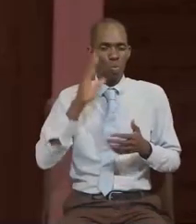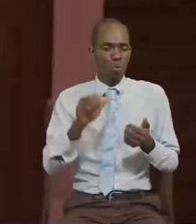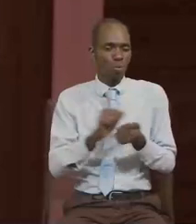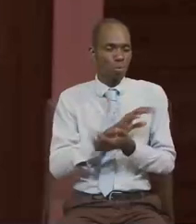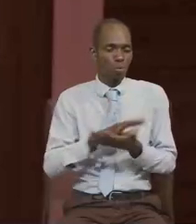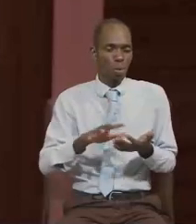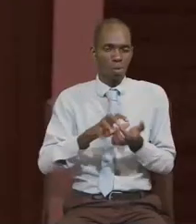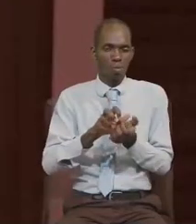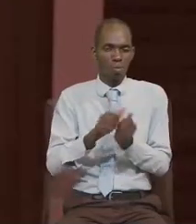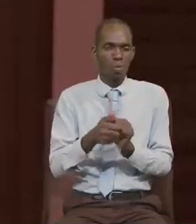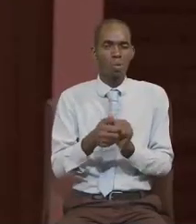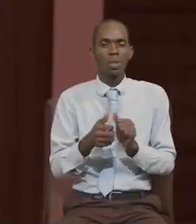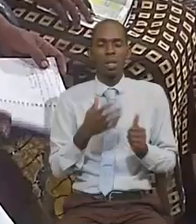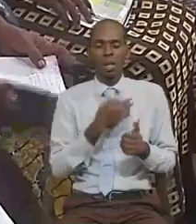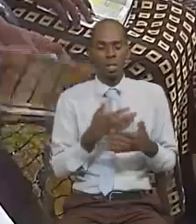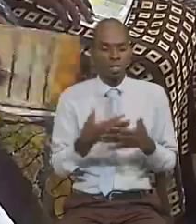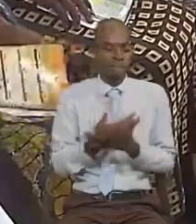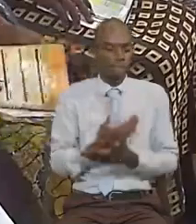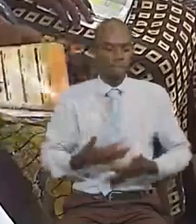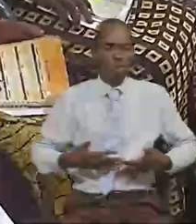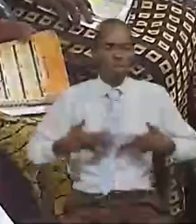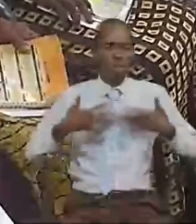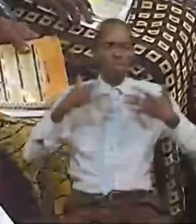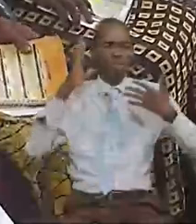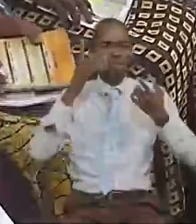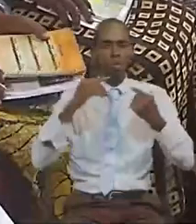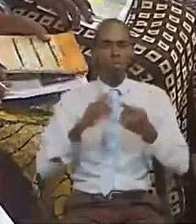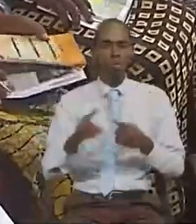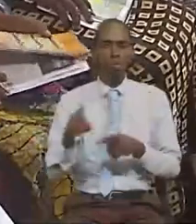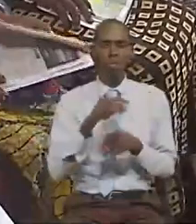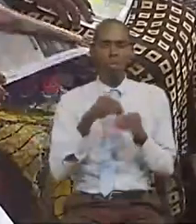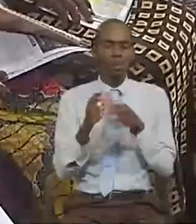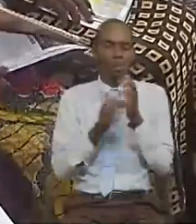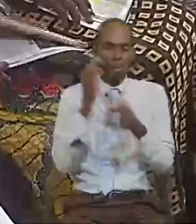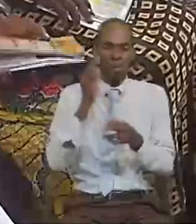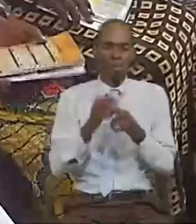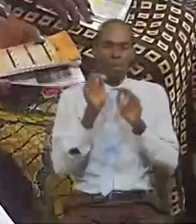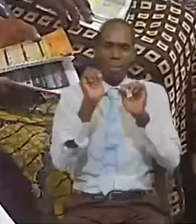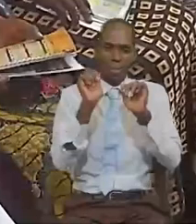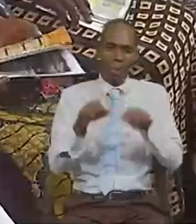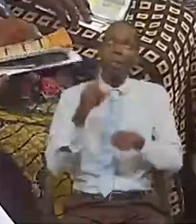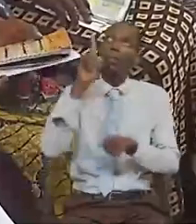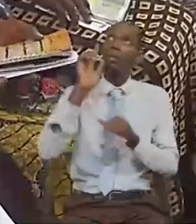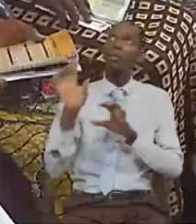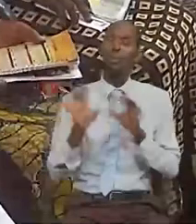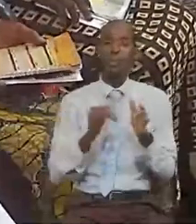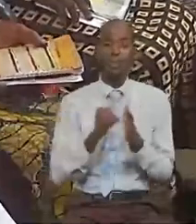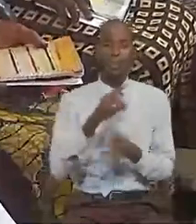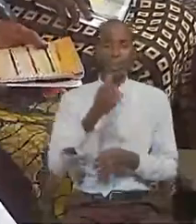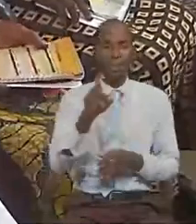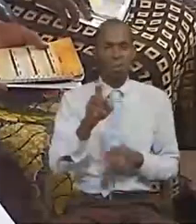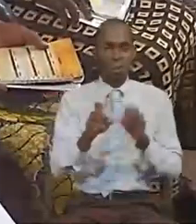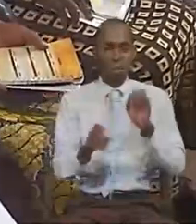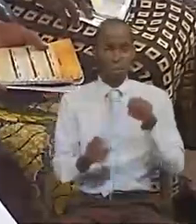viendra pour toi au nom de Jésus. Est-ce qu'il peut le faire? Voyons Hébreux au chapitre 7,